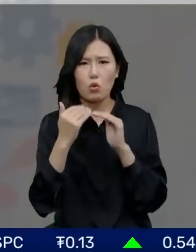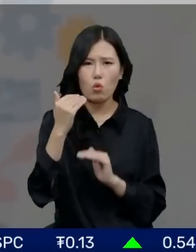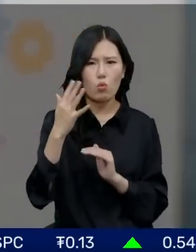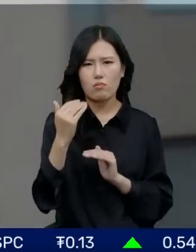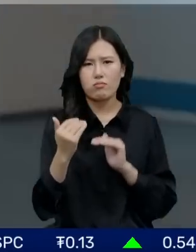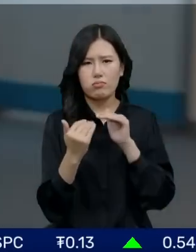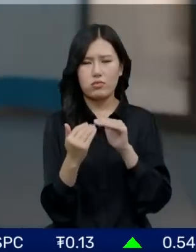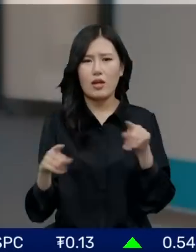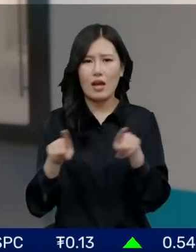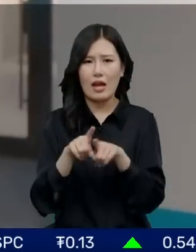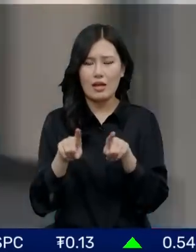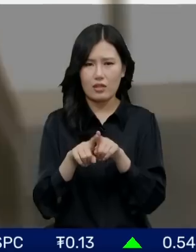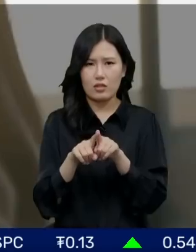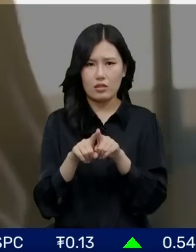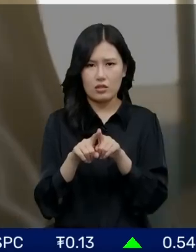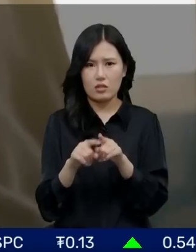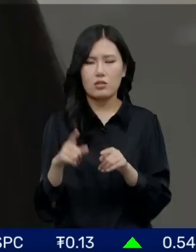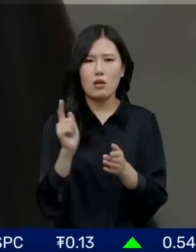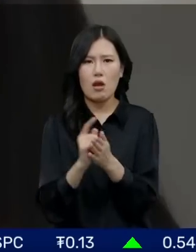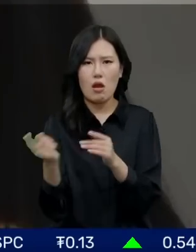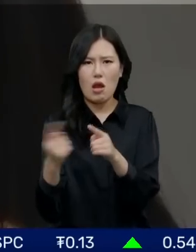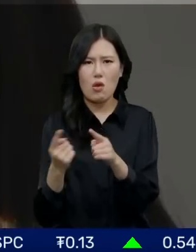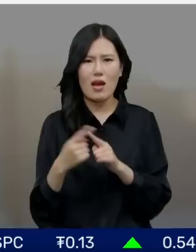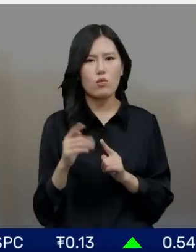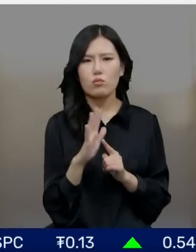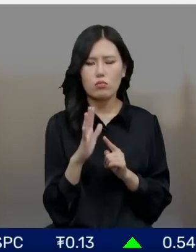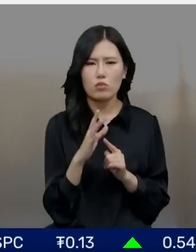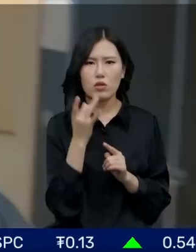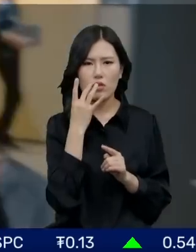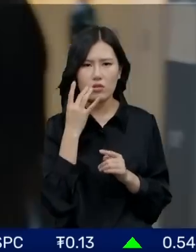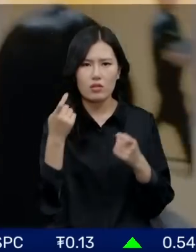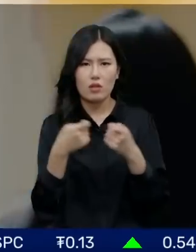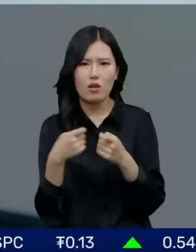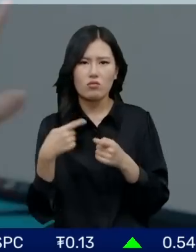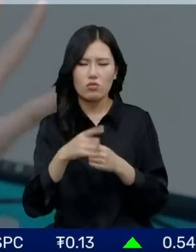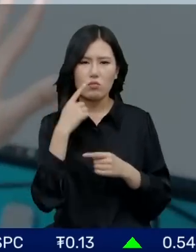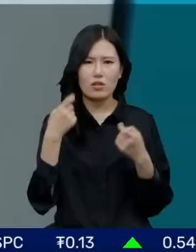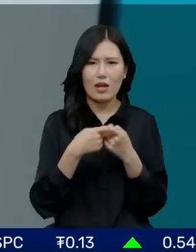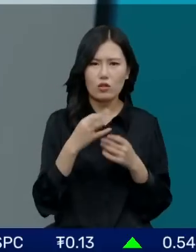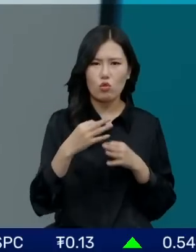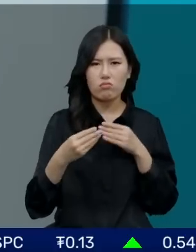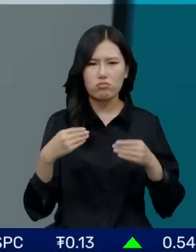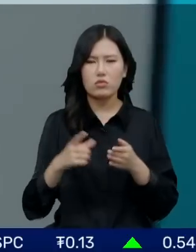нөхцөл байдлыг үүсгэх бус тухайн хүйсэд чиглэсэн бодлого барих юма гэдгийг мэрэгчлэнүүд зөвлөж байна.